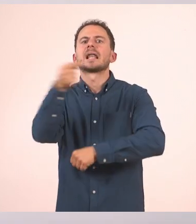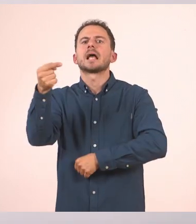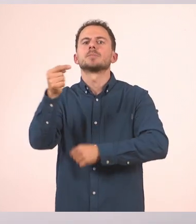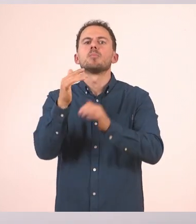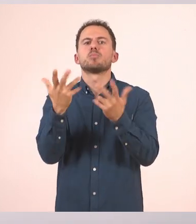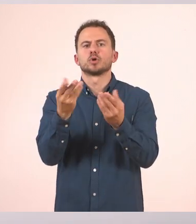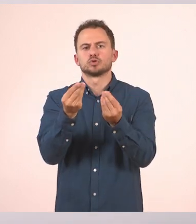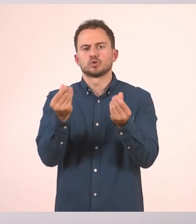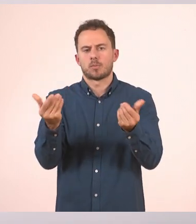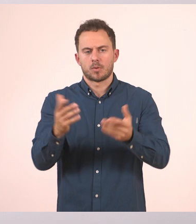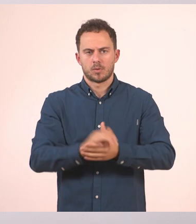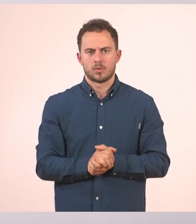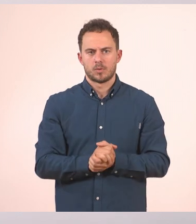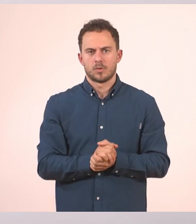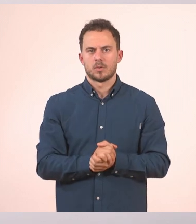Έχουμε λοιπόν